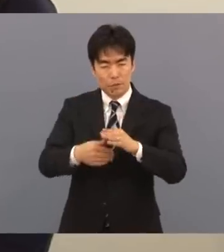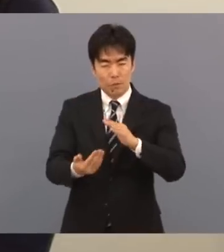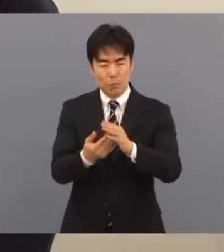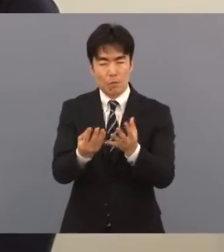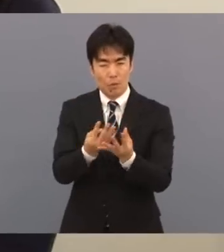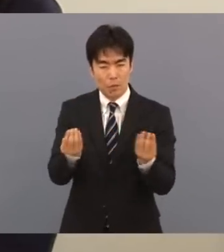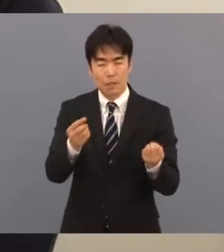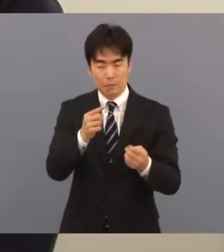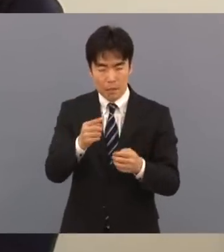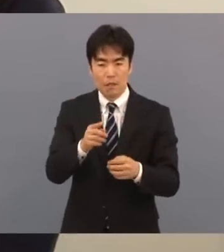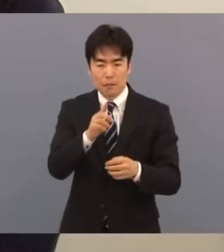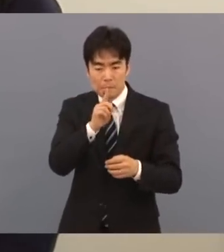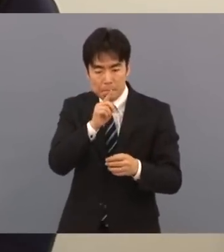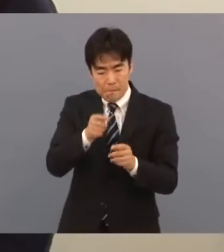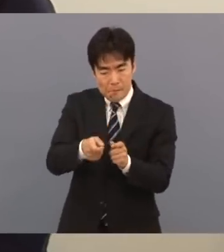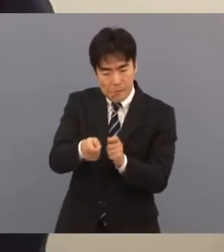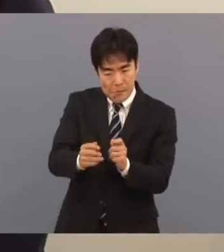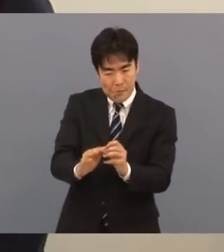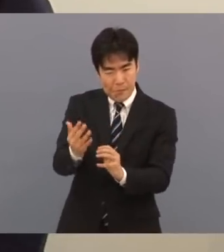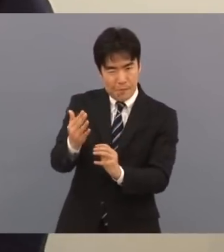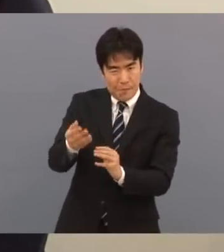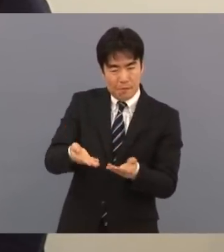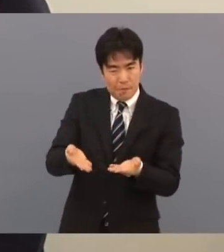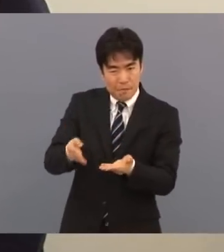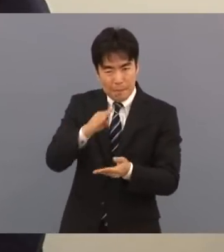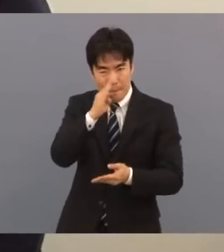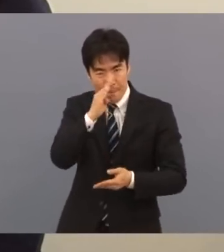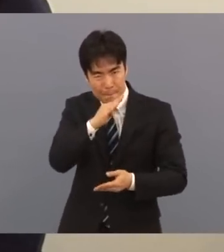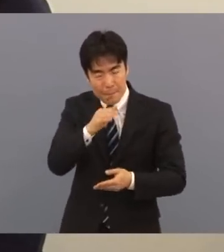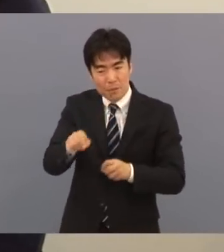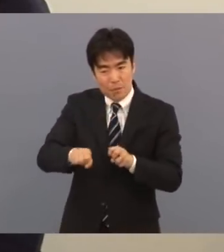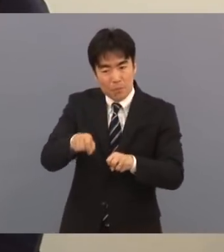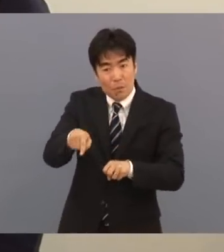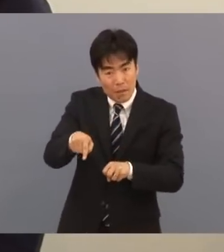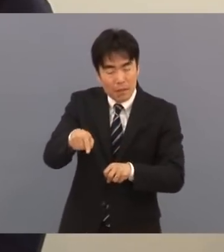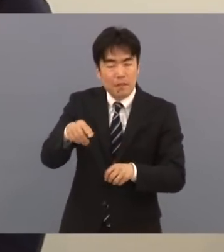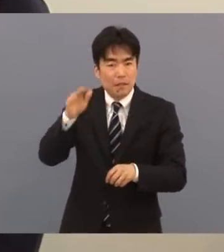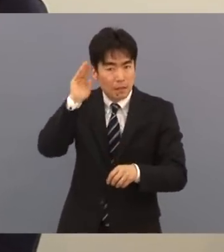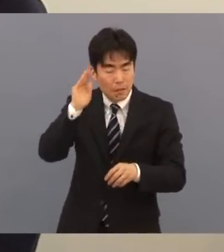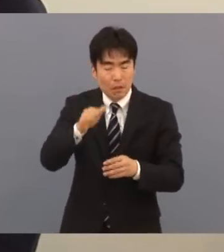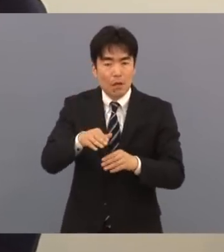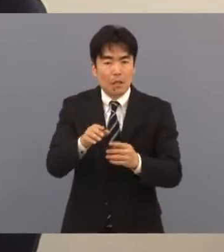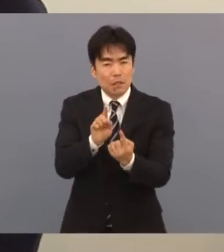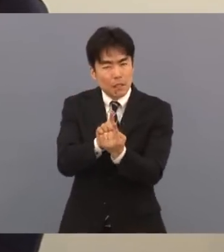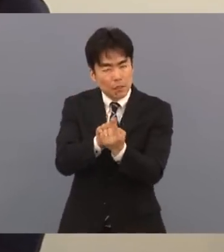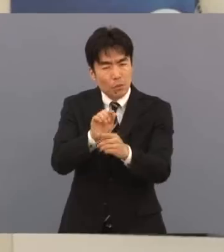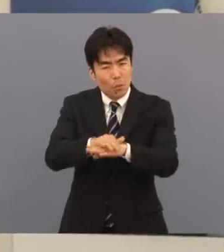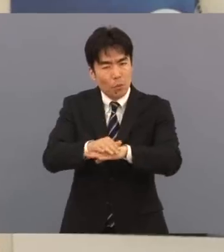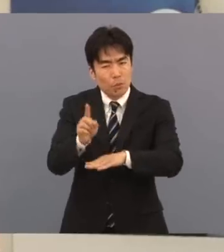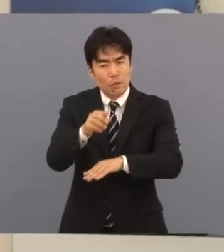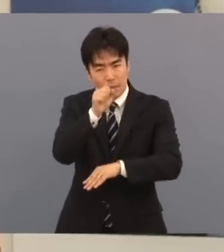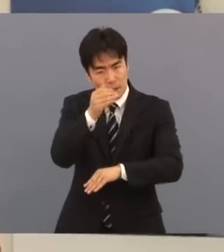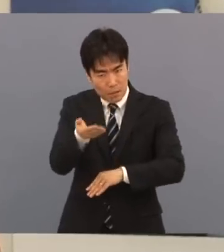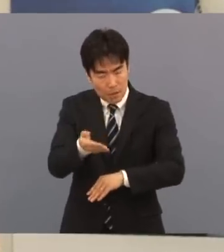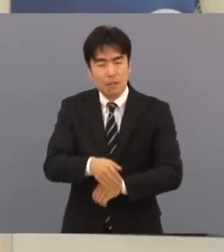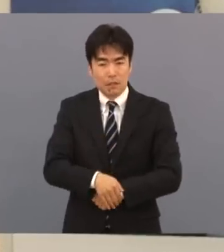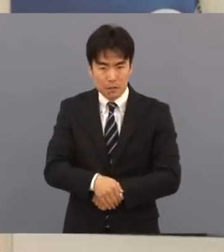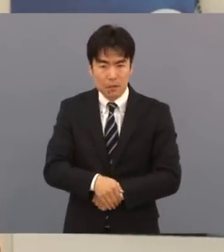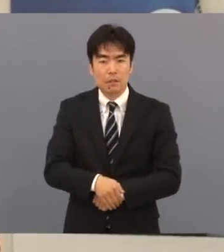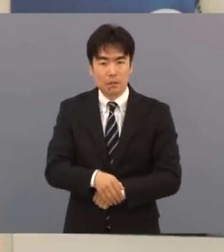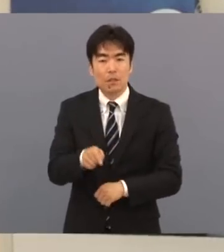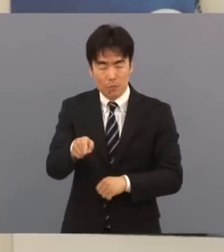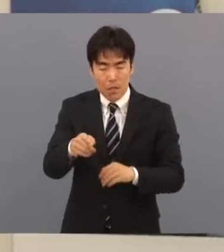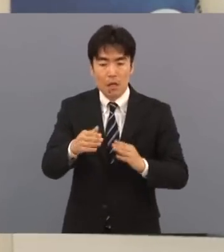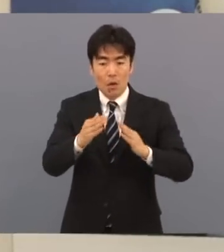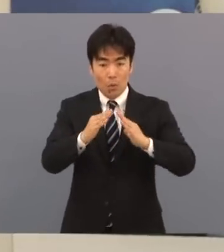は放火ということでしたが、私たちはどのような対策をすればよいのでしょうか？ はい、放火は住宅